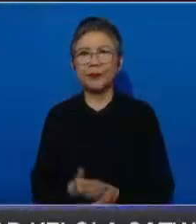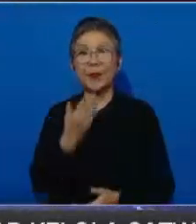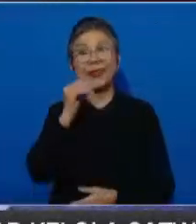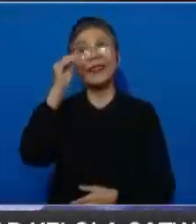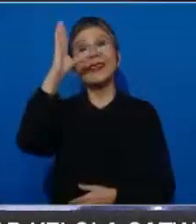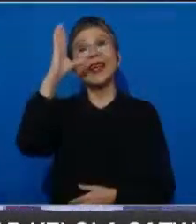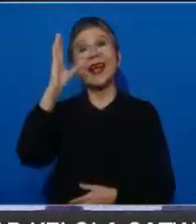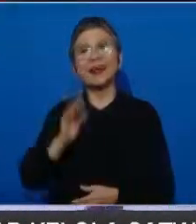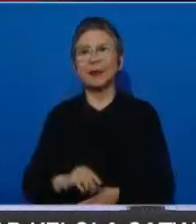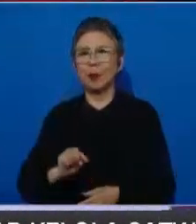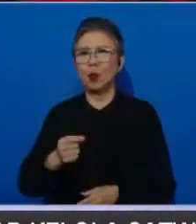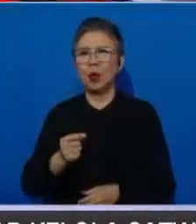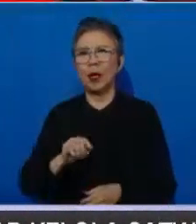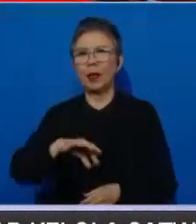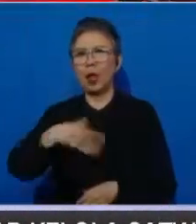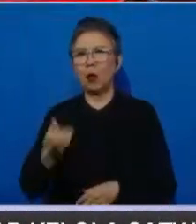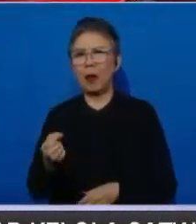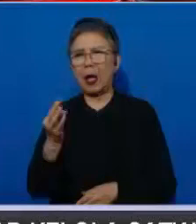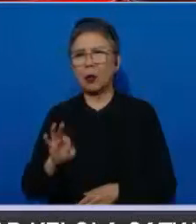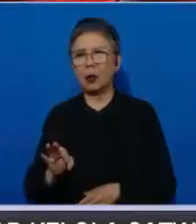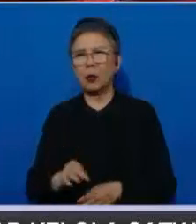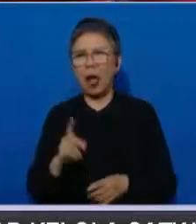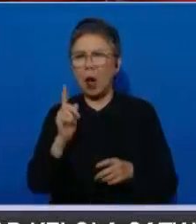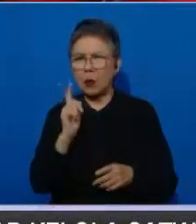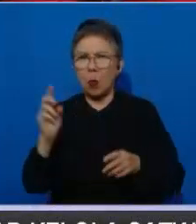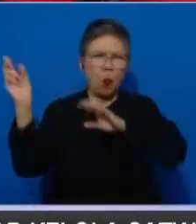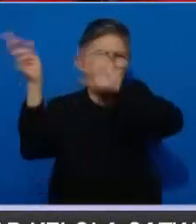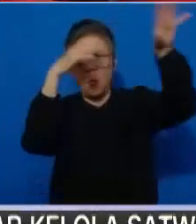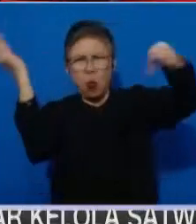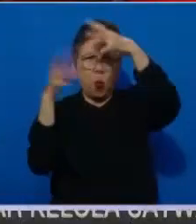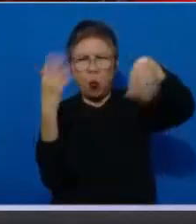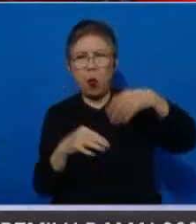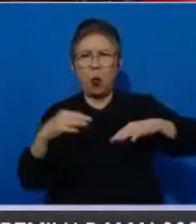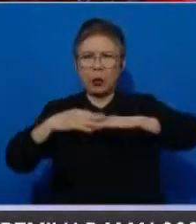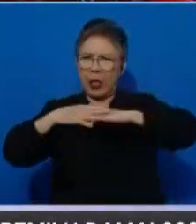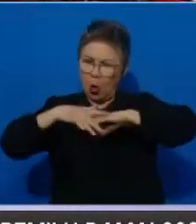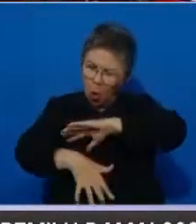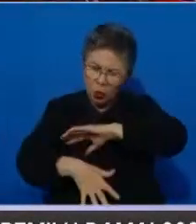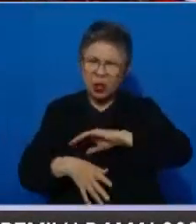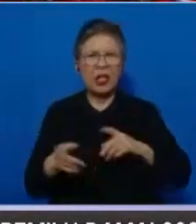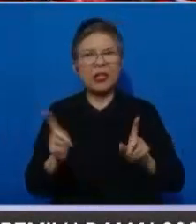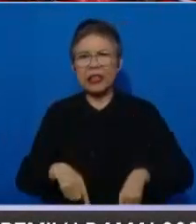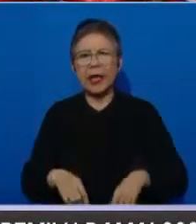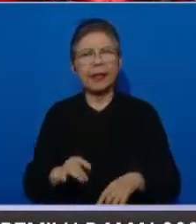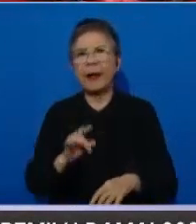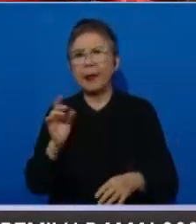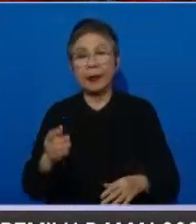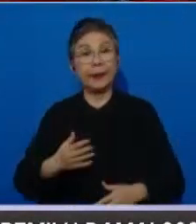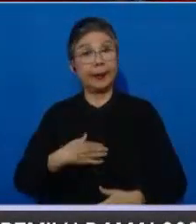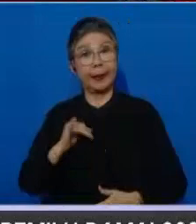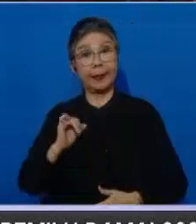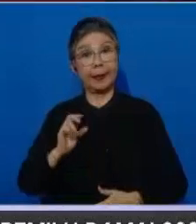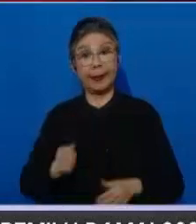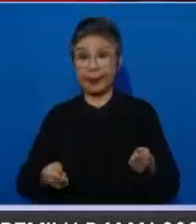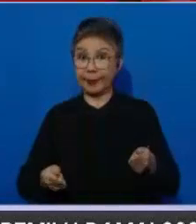Selamat siang, awal tahun waspadai potensi bencana. Angin puting beliung, banjir hingga tanah longsor bisa terjadi kapanpun. Saya Beni Dermawan, inilah